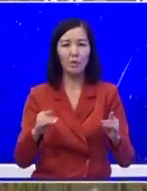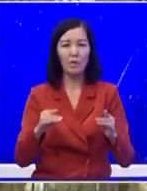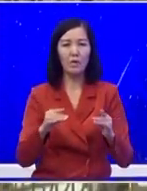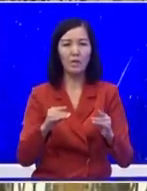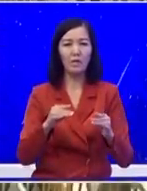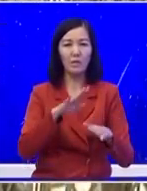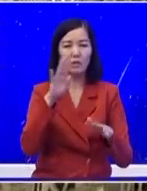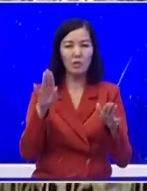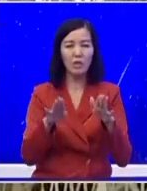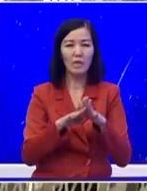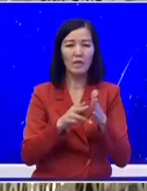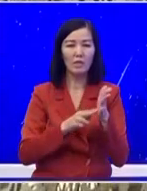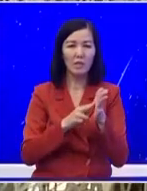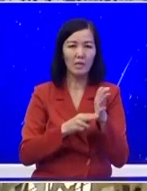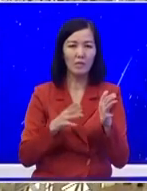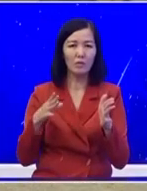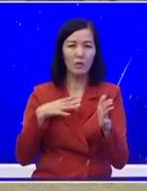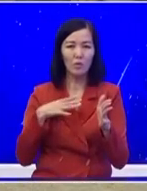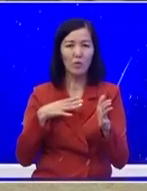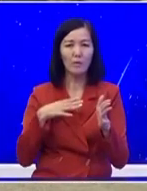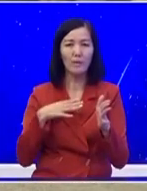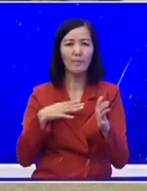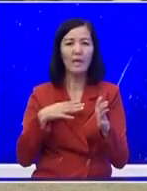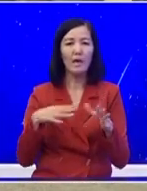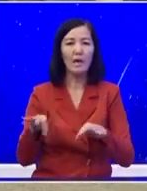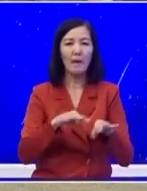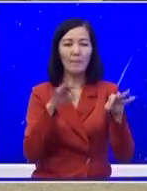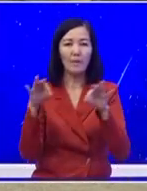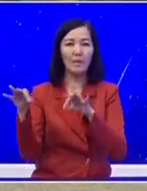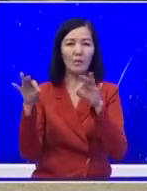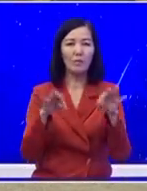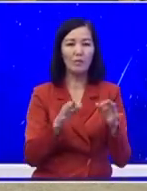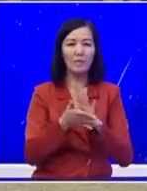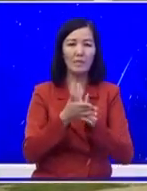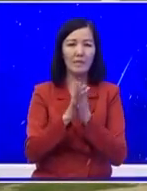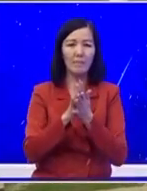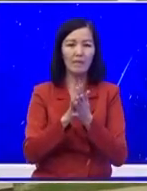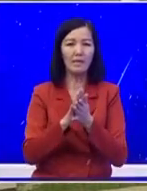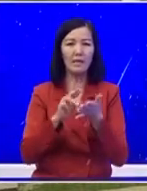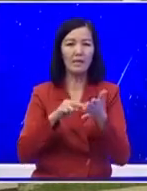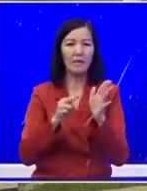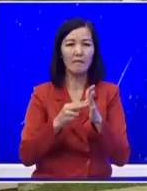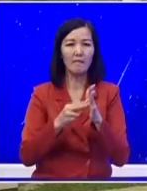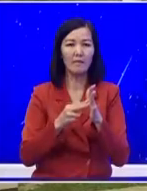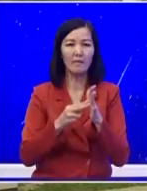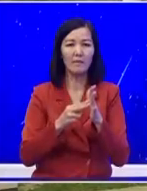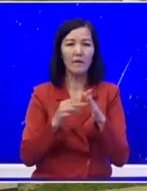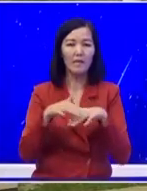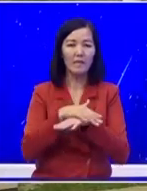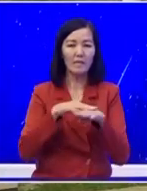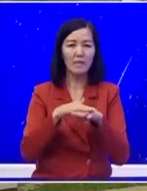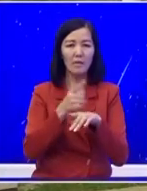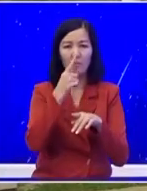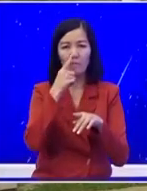через железную дорогу на станции Шамалган. А для переноса транспортного потока запланировано возведение путепровода в отдалении от